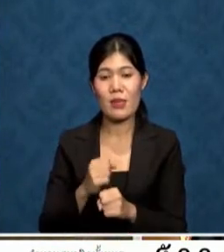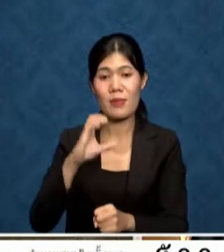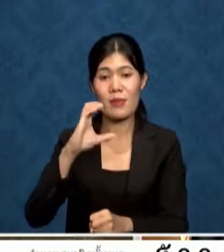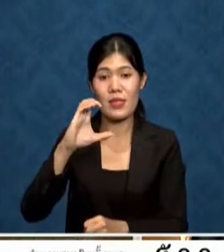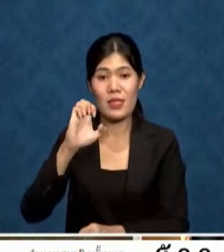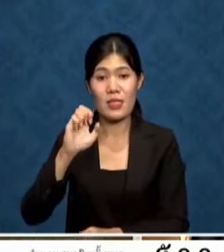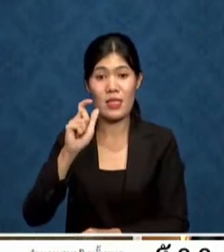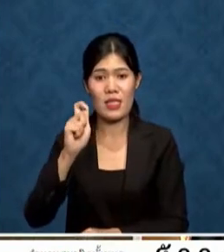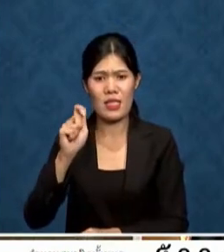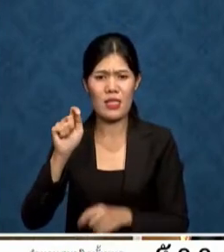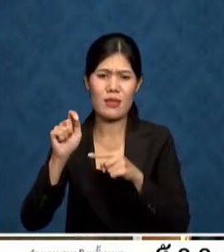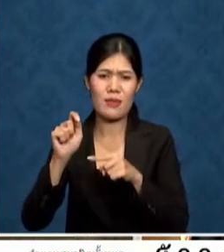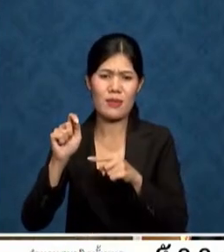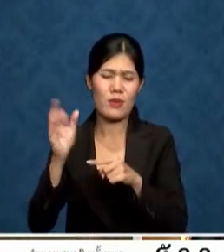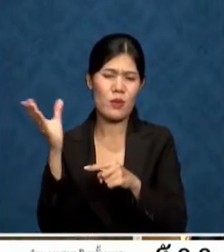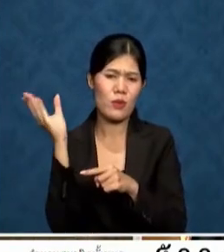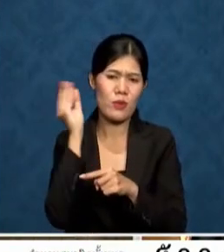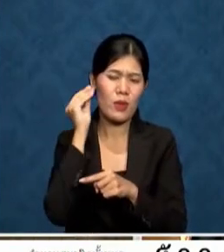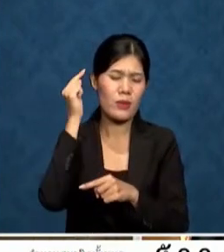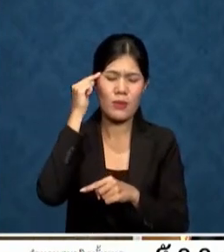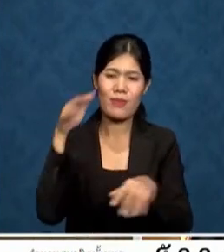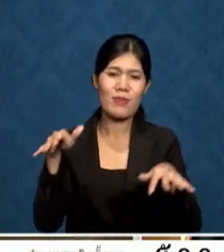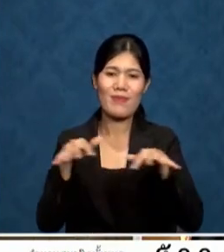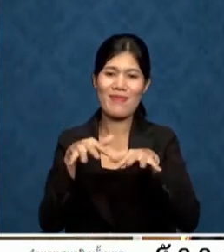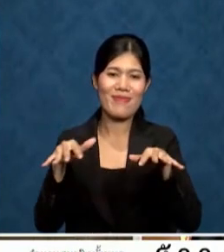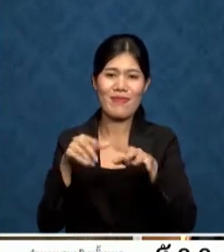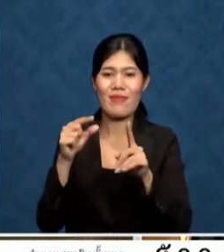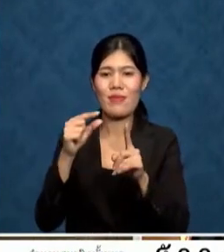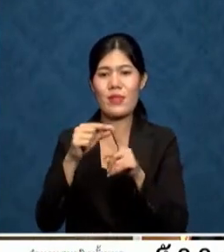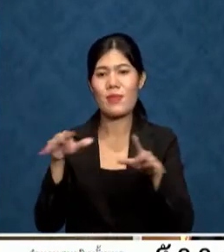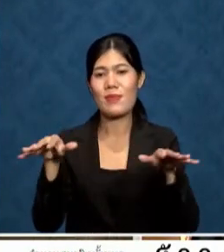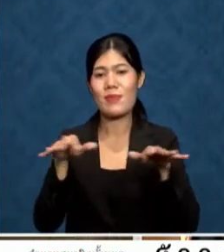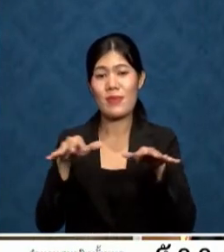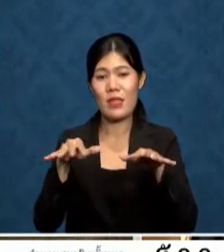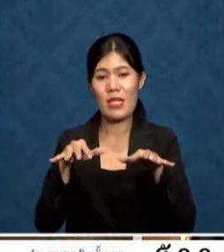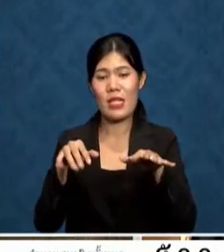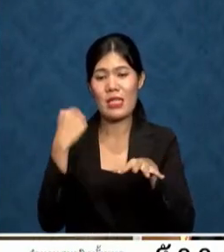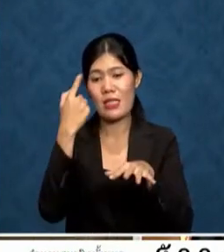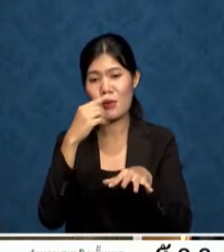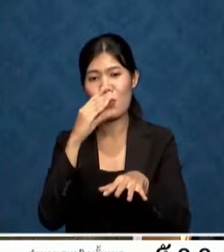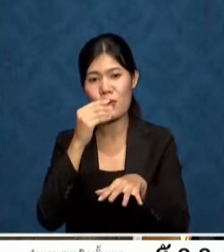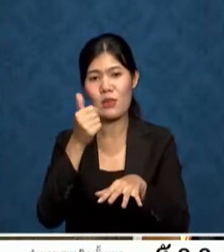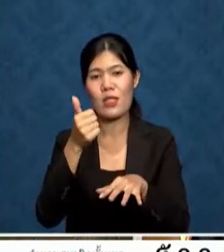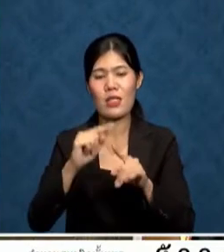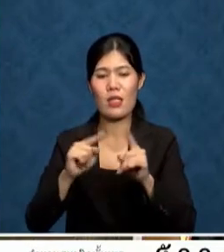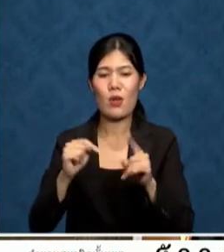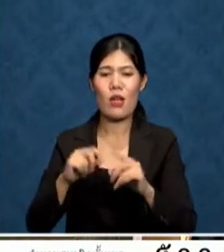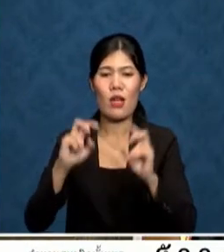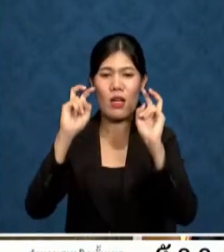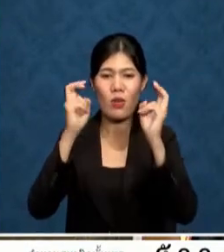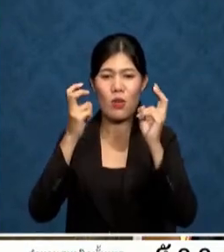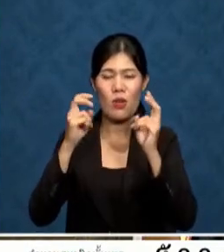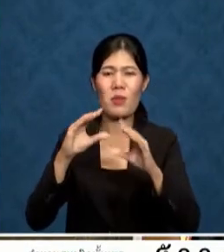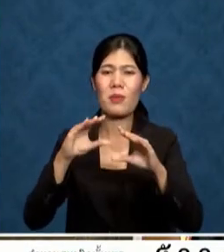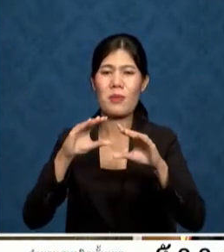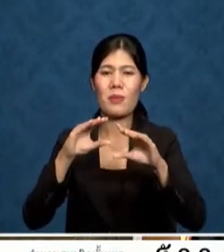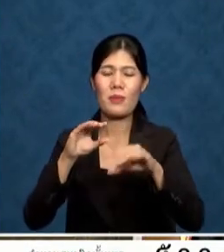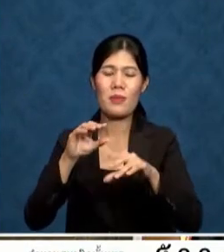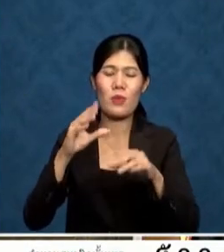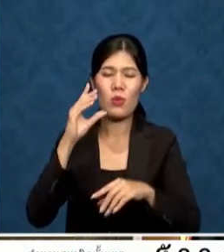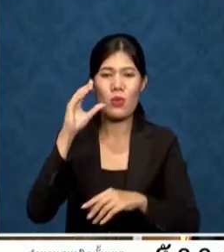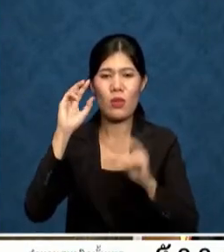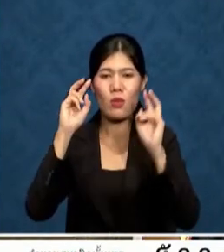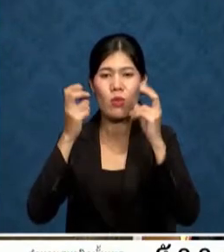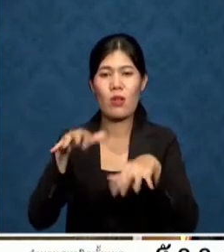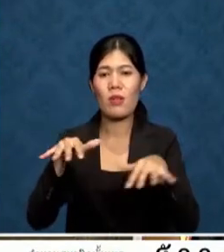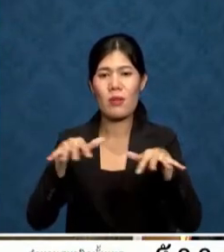ว่าก็ธรรมดาใครก็พูดได้ใช่มยครับแต่ทีนี้เรื่องธรรมดาง่ายๆแบบเยครับประเด็นคือ